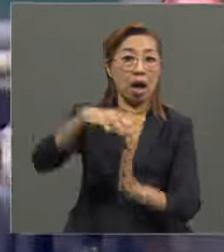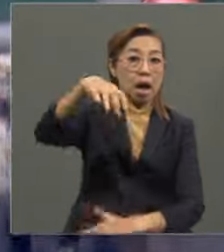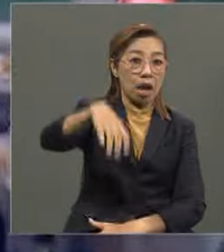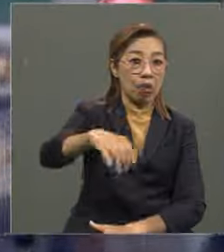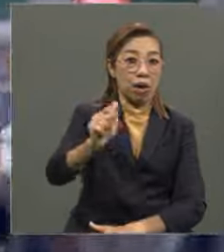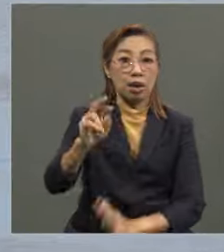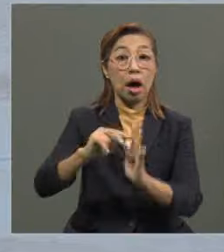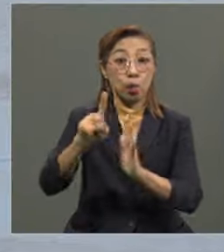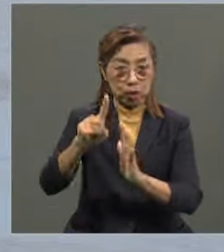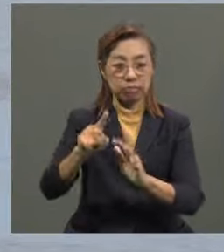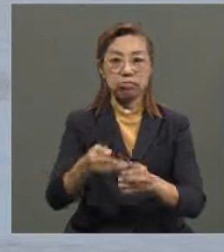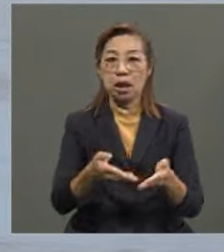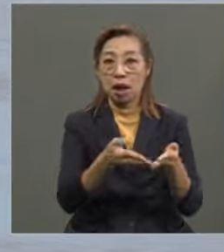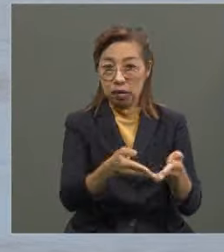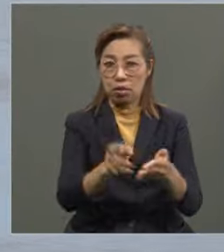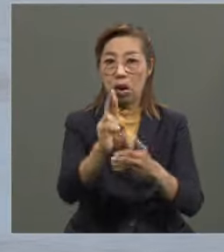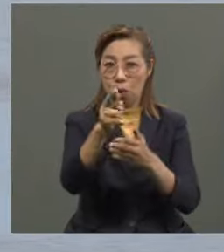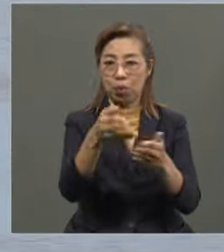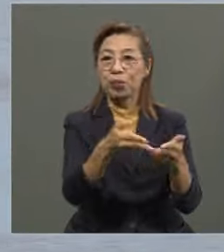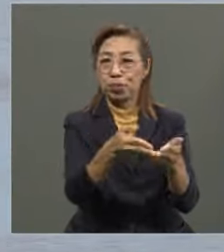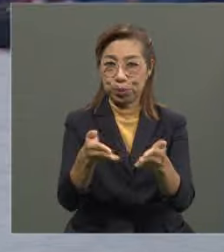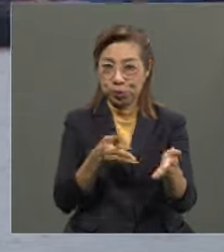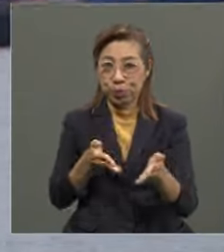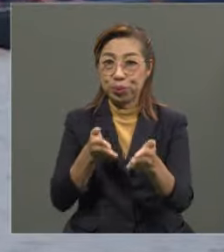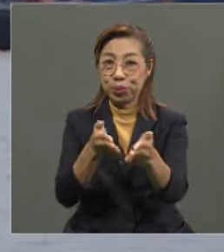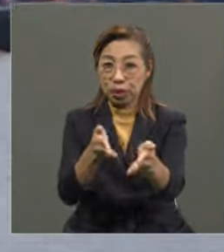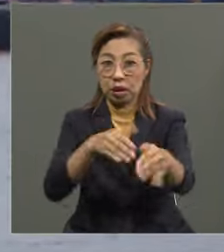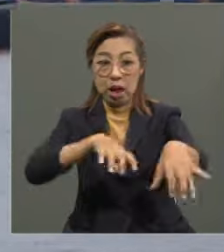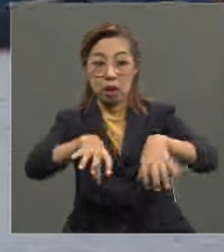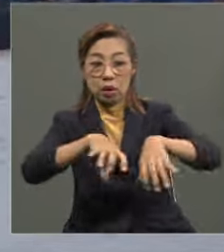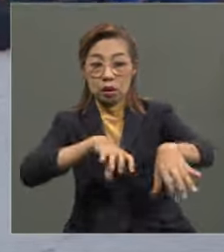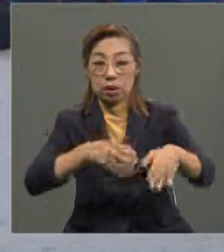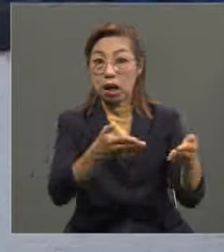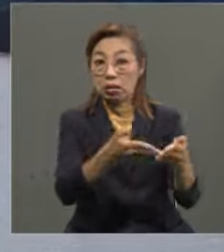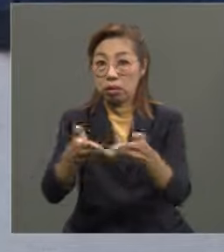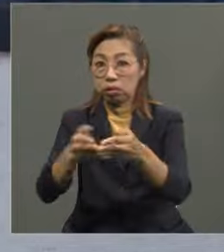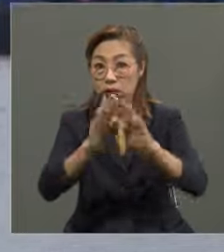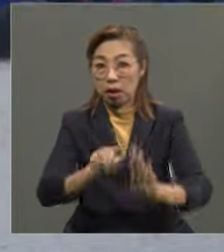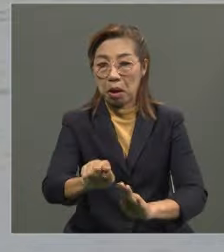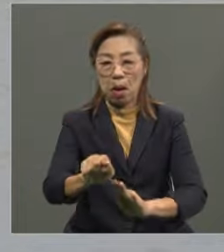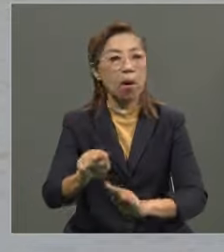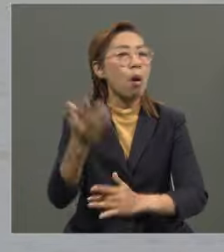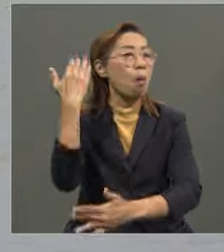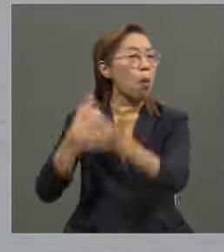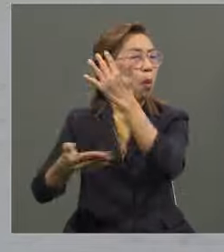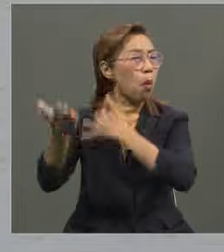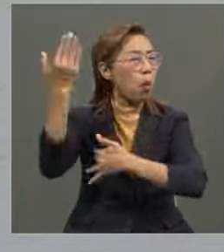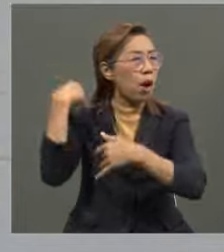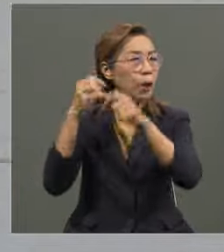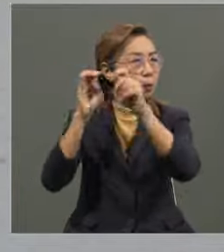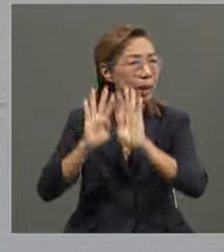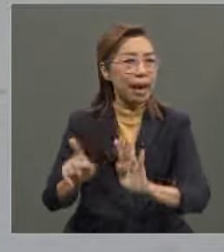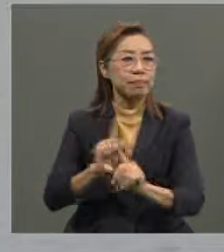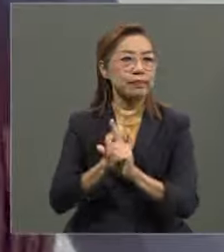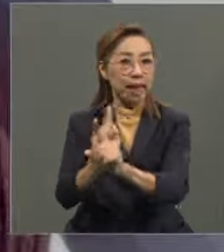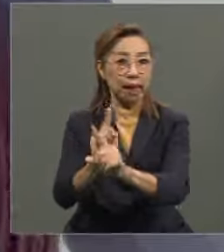รมหาวิหารครับการจัดรูปขบวนเรือพระราชพิธีในครั้งนี้ทำตามรูปแบบโบราณราชประเพณีทุกประการ